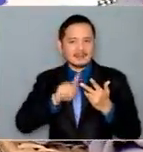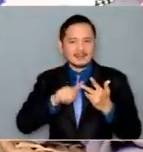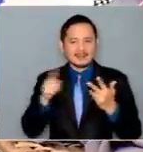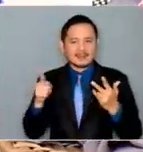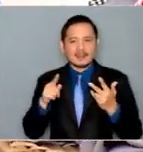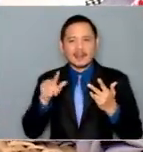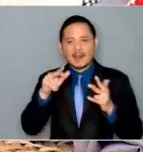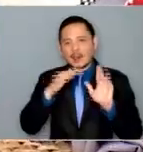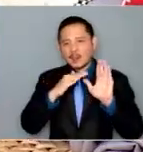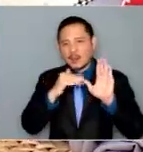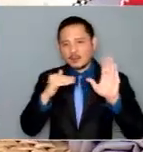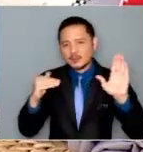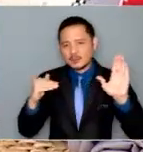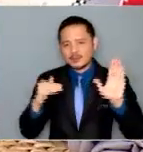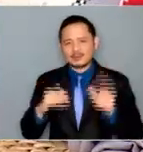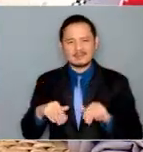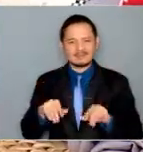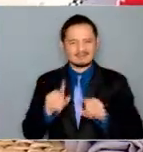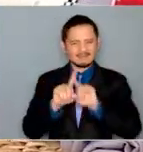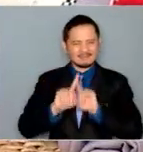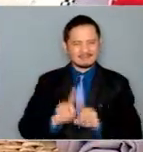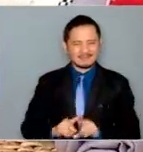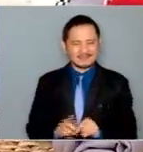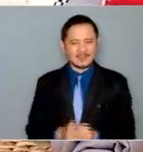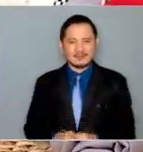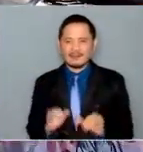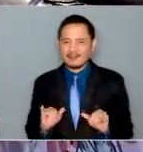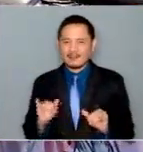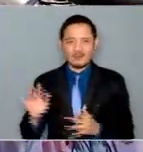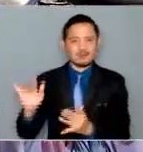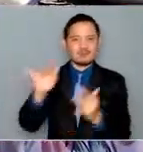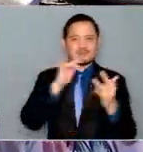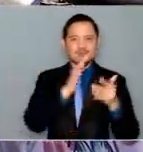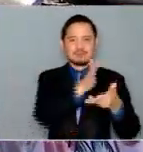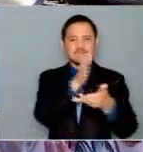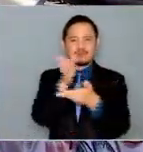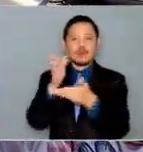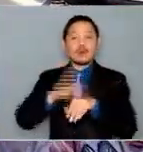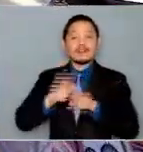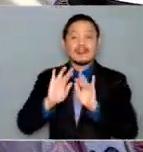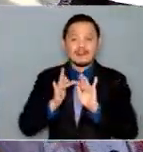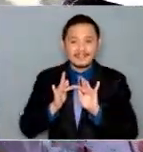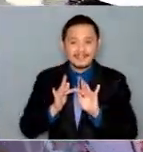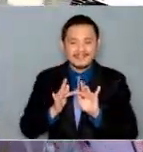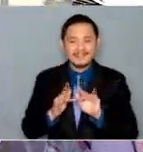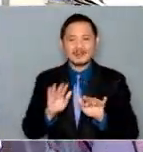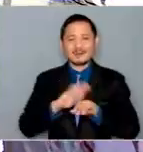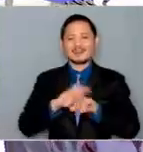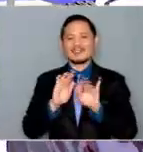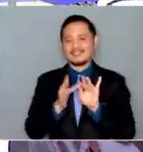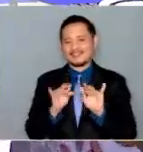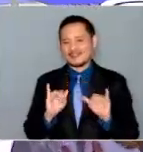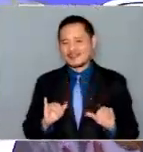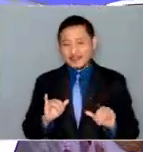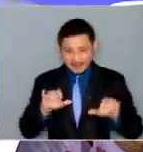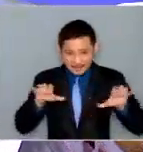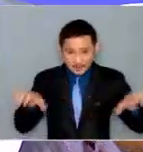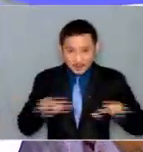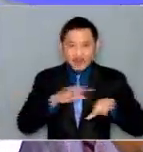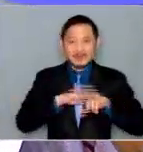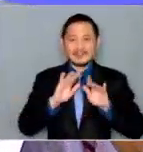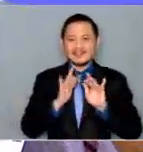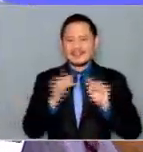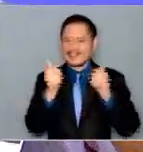La Union. Talagang lumibot kayo, ha? Online lang po. Online. Iba po ako yun ang maganda. Actually, you can do business with kahit